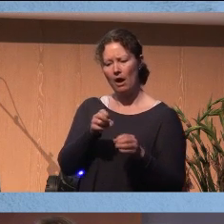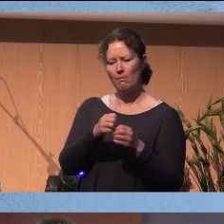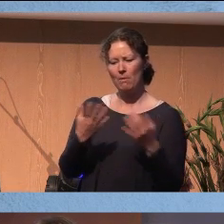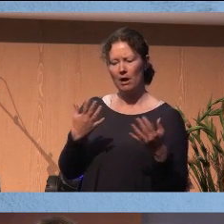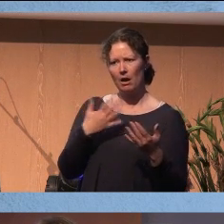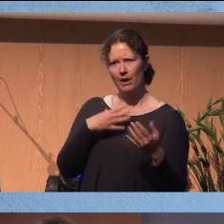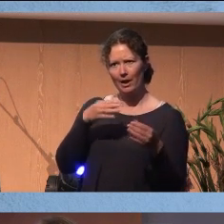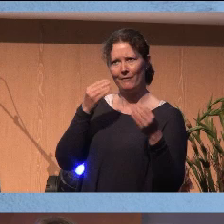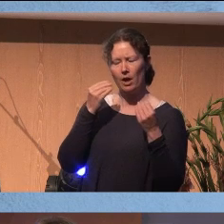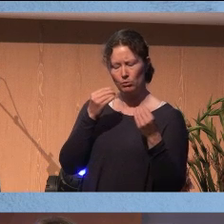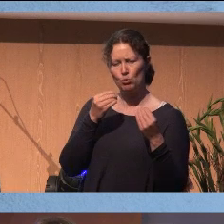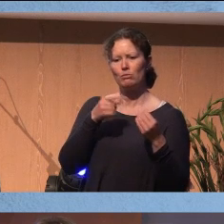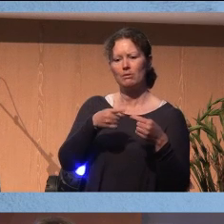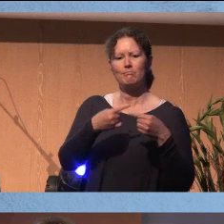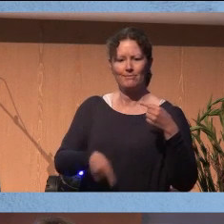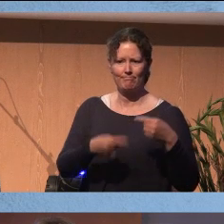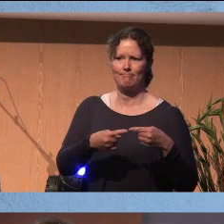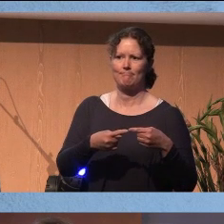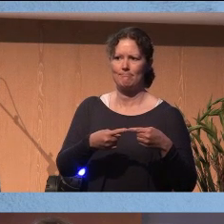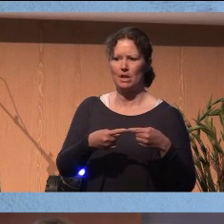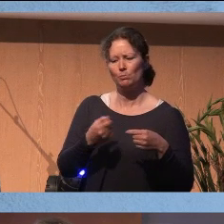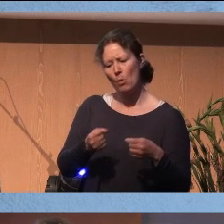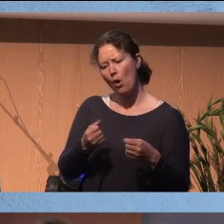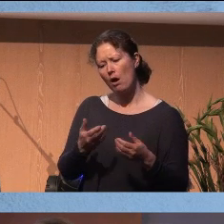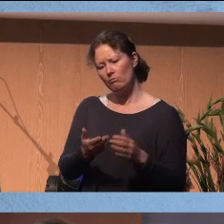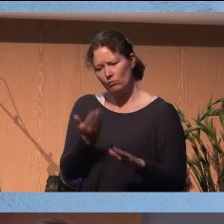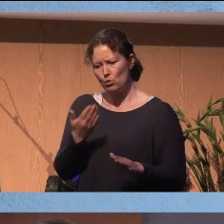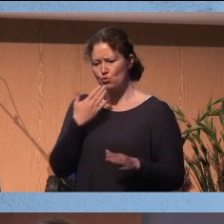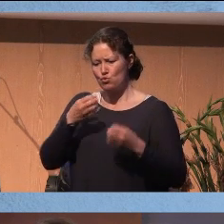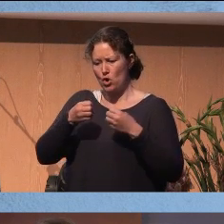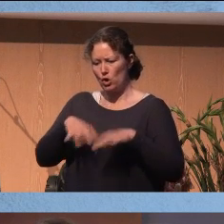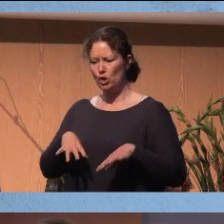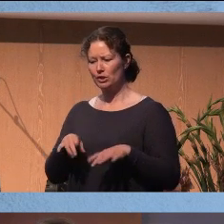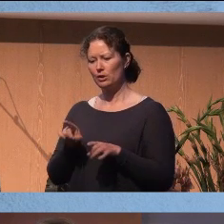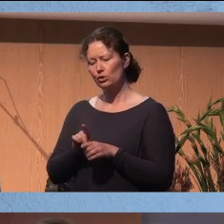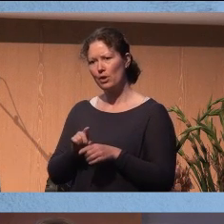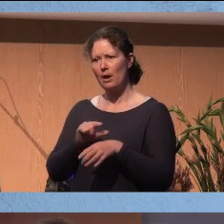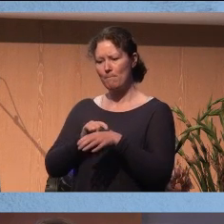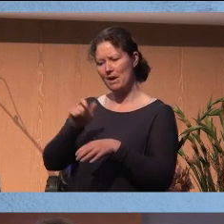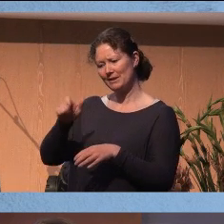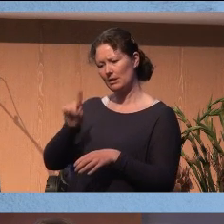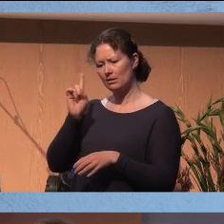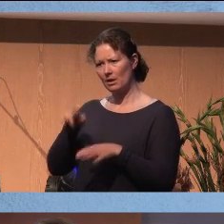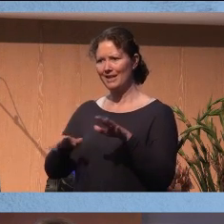glipper. Så vi må få frem gode løsninger der pasienten ivaretas